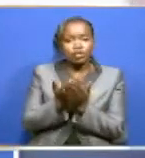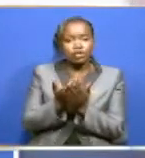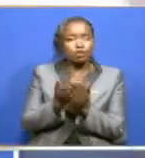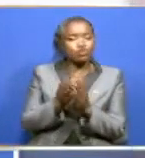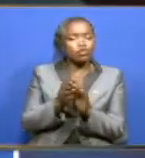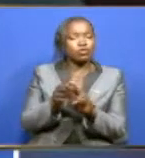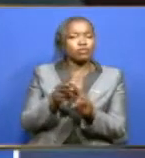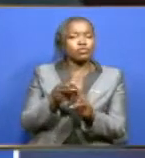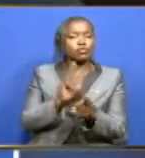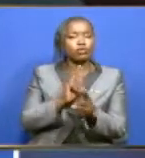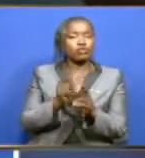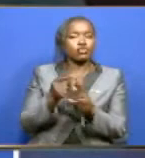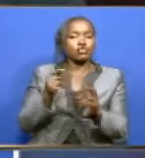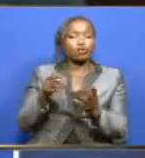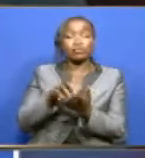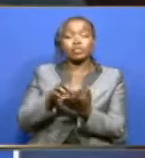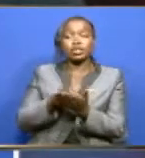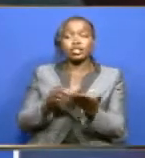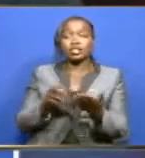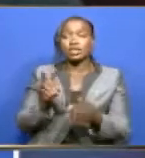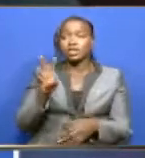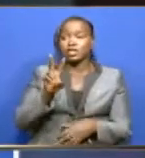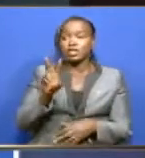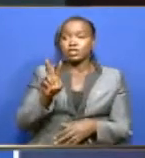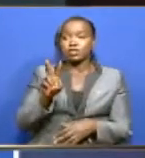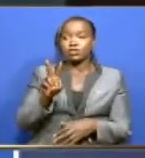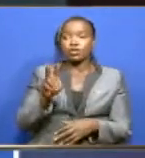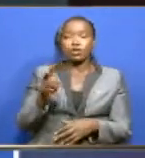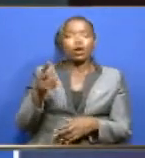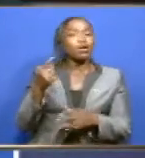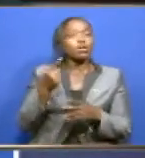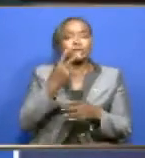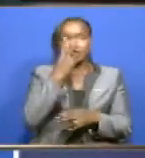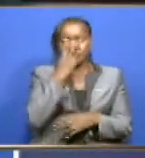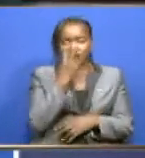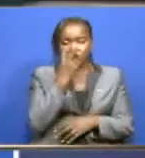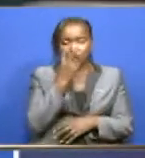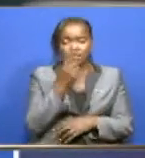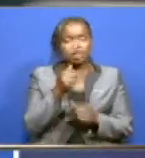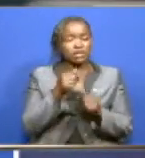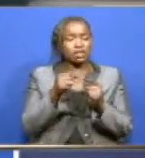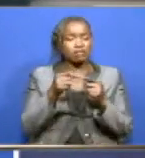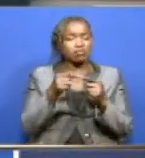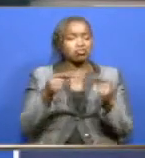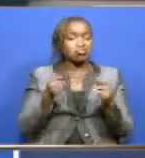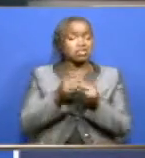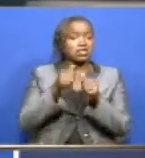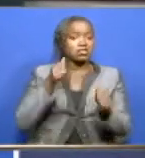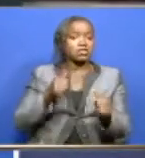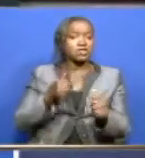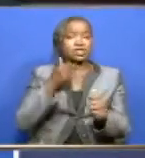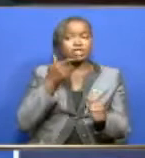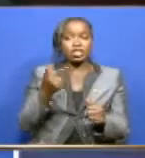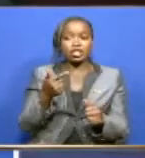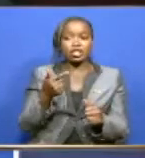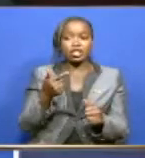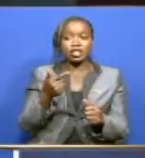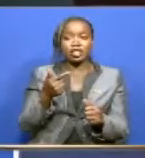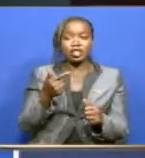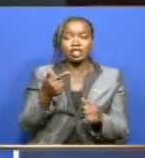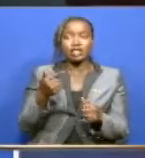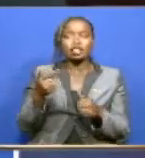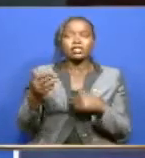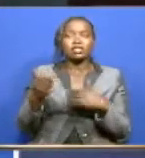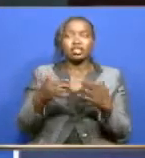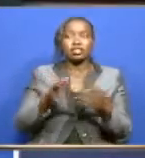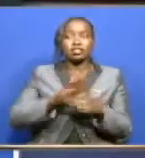mauaji. Washtakiwa hao wawili walikanusha mashtaka huku mahakama ikifahamishwa kwamba Oburi ana dalili za ugonjwa